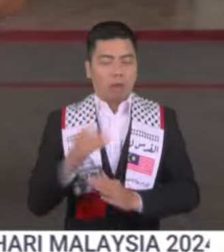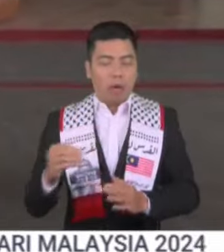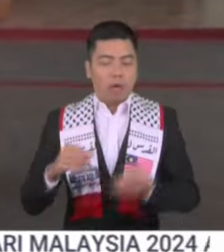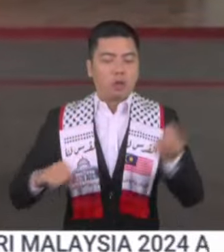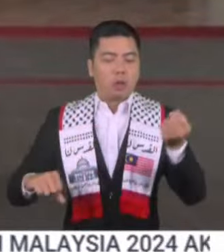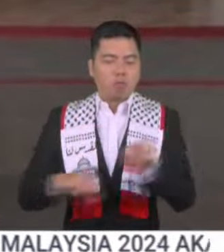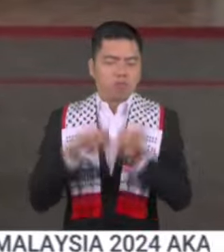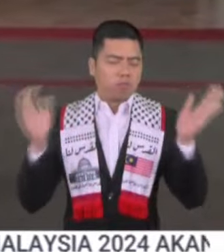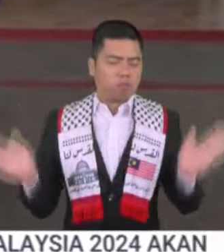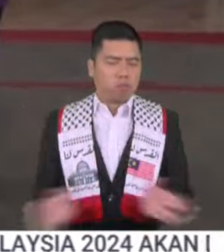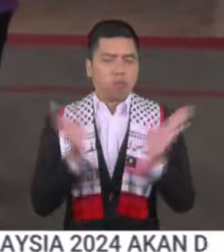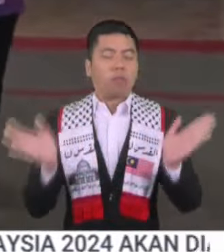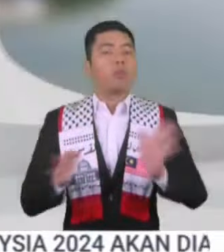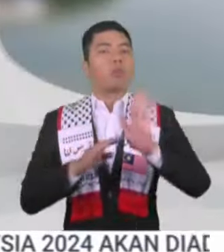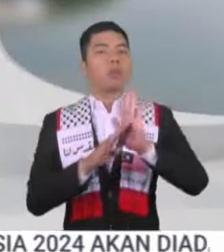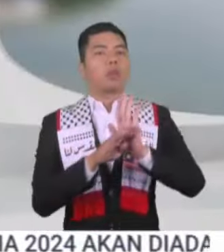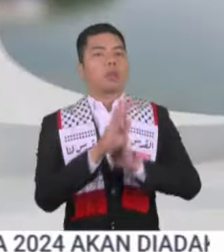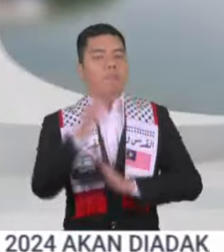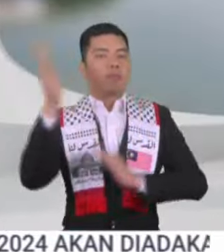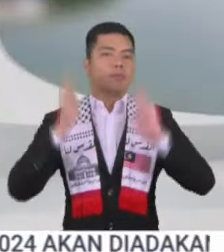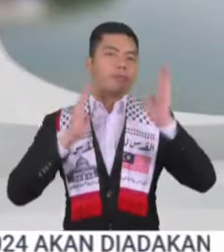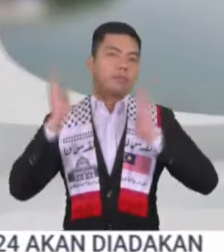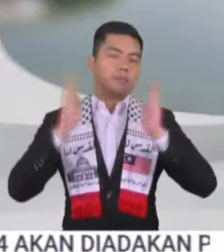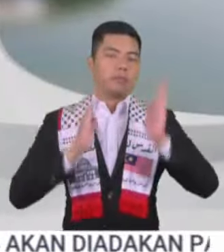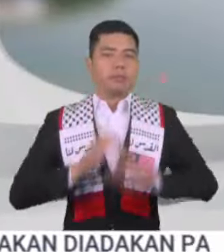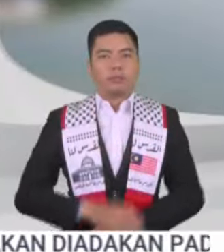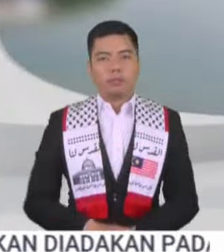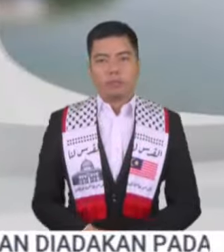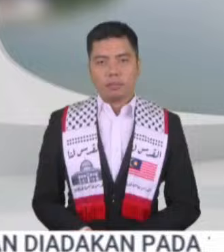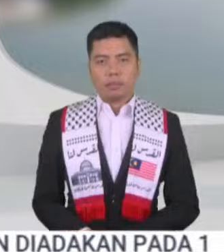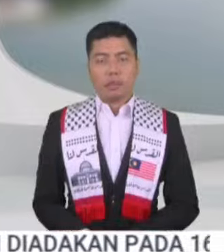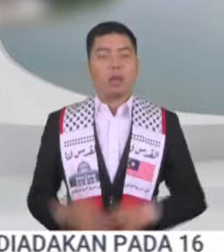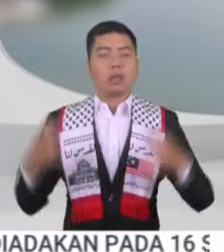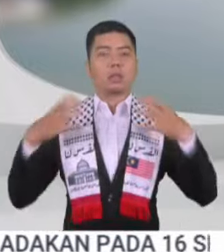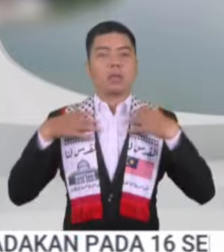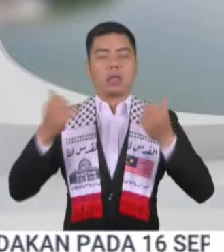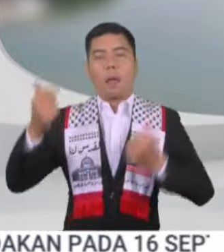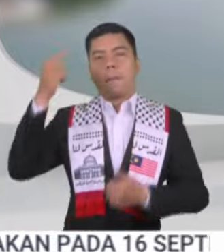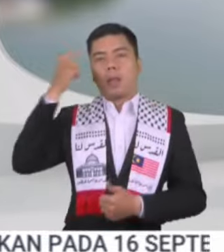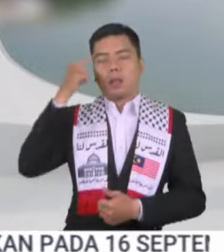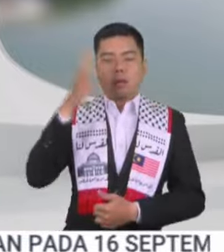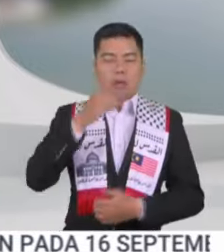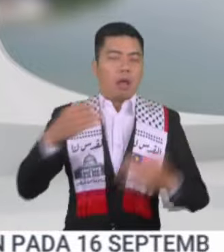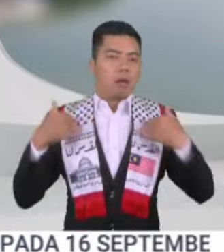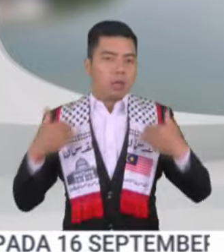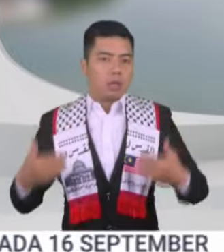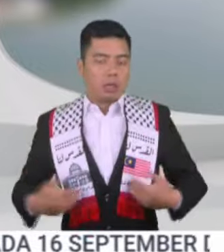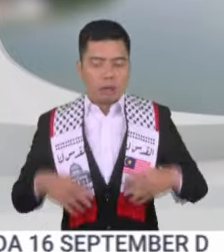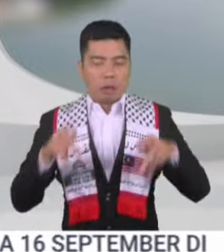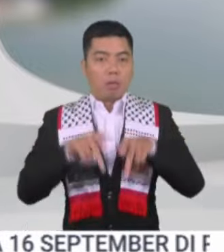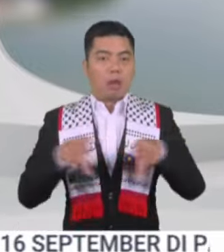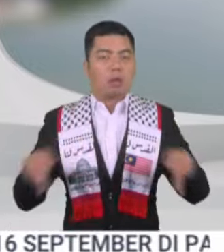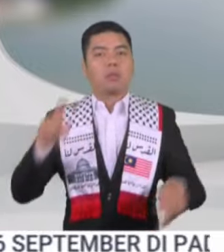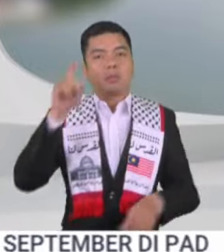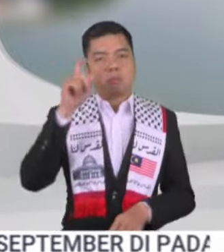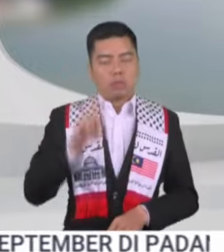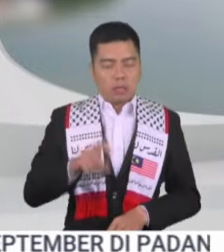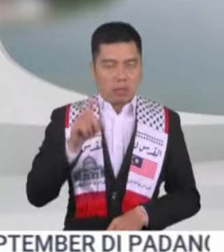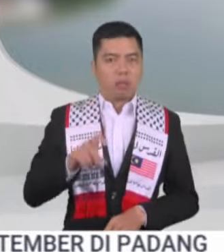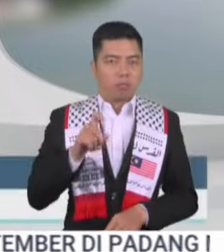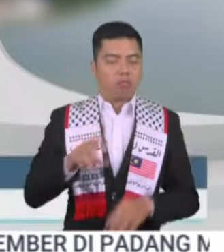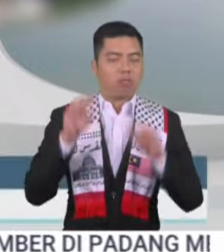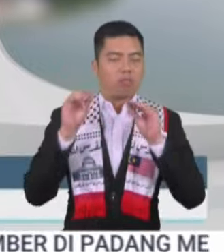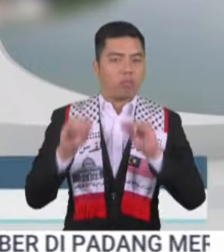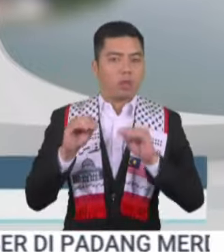kepada pembangunan negara kesihatan mental dan fizikal pelajar perlu dititik beratkan